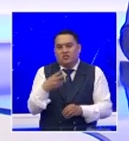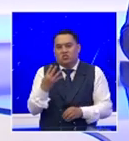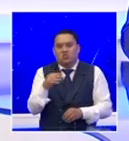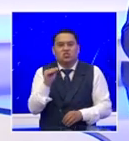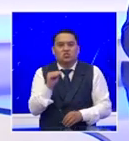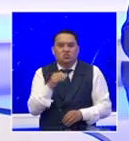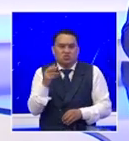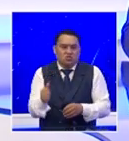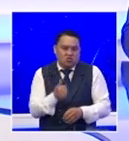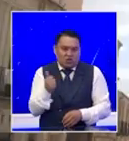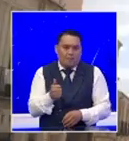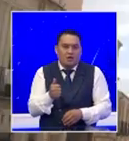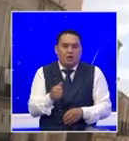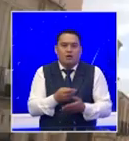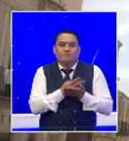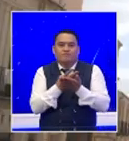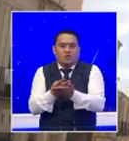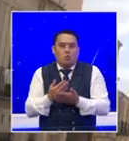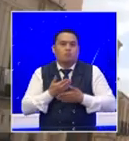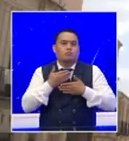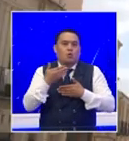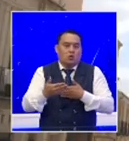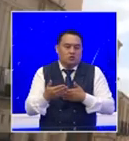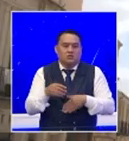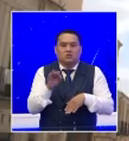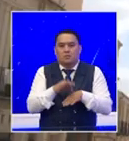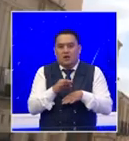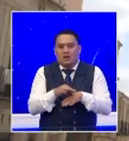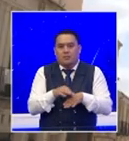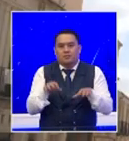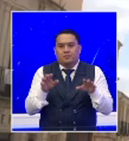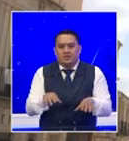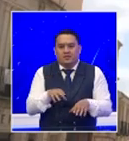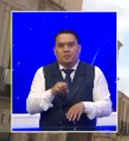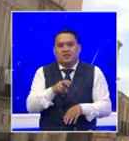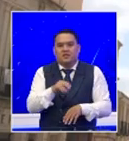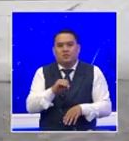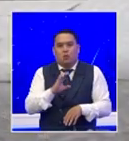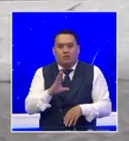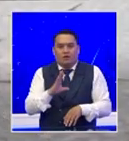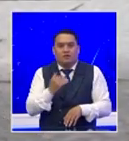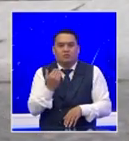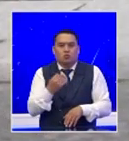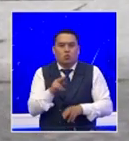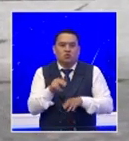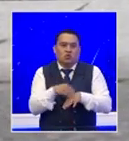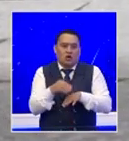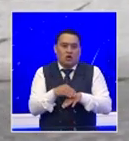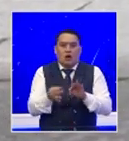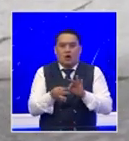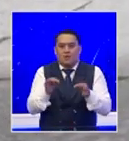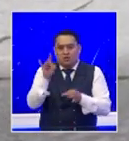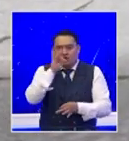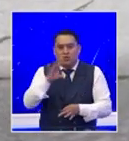24 часа. Госпитализированы после заражения коронавирусом и пресс-секретарь президента России Дмитрий Песков, а также его супруга,